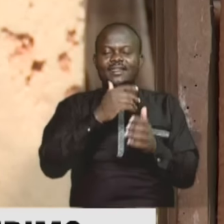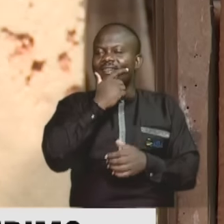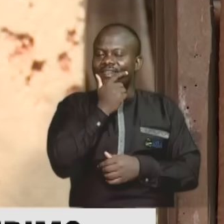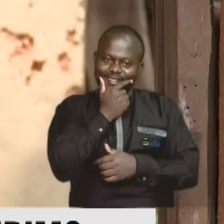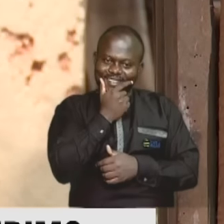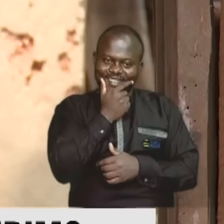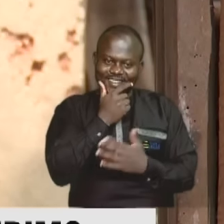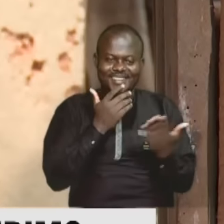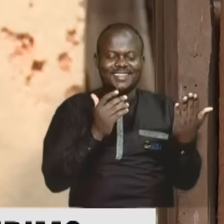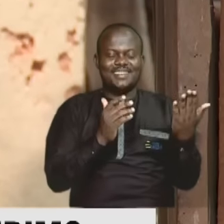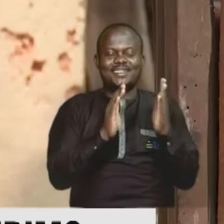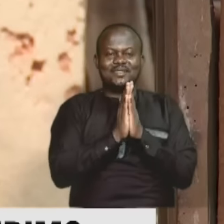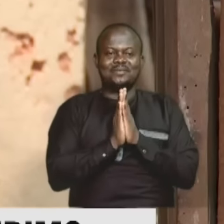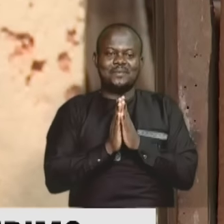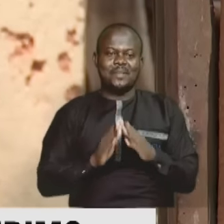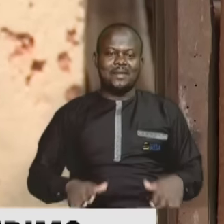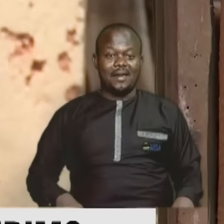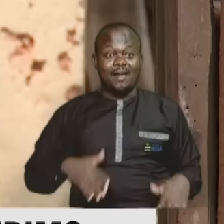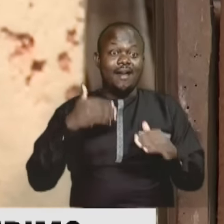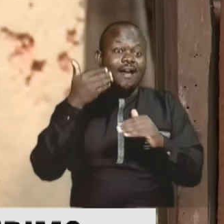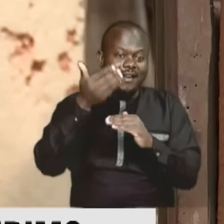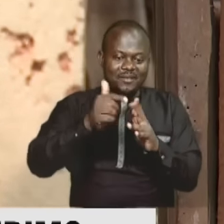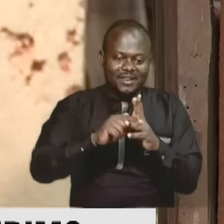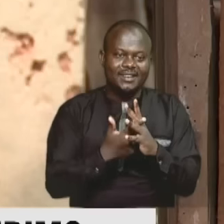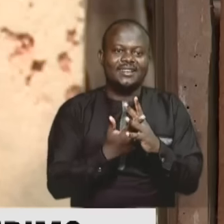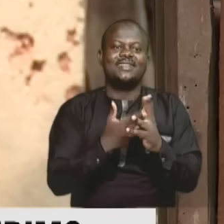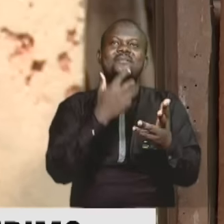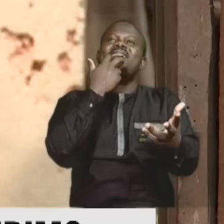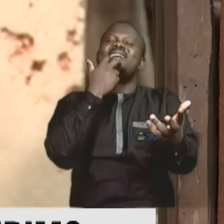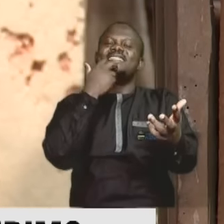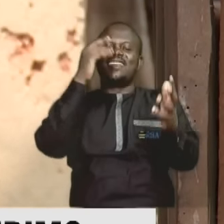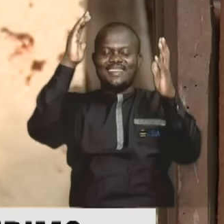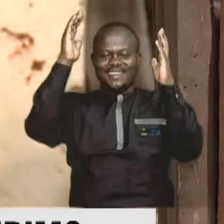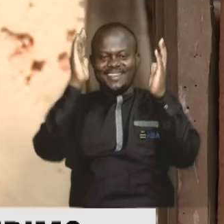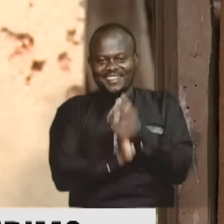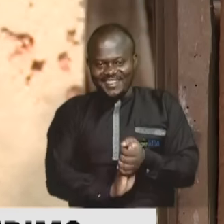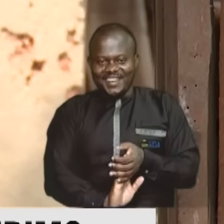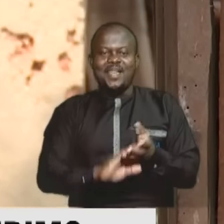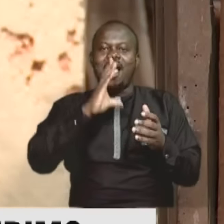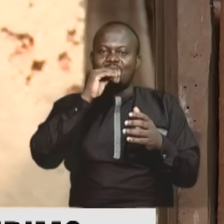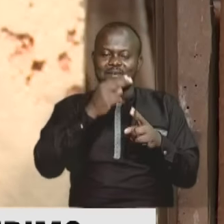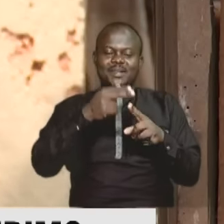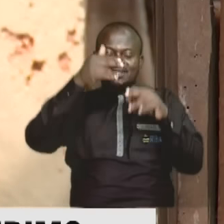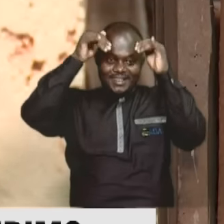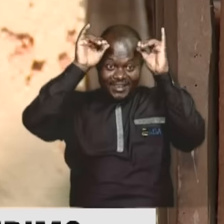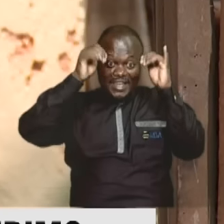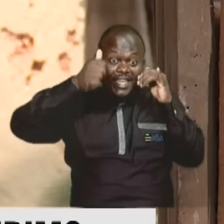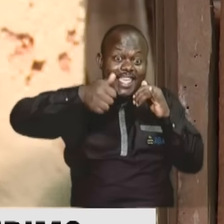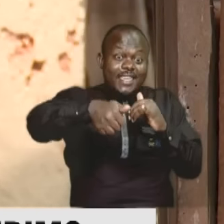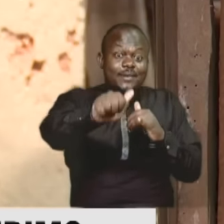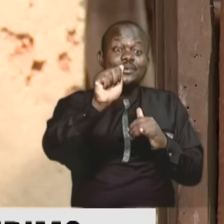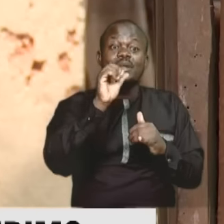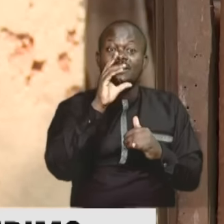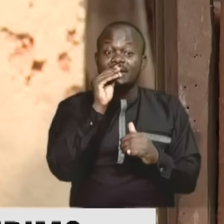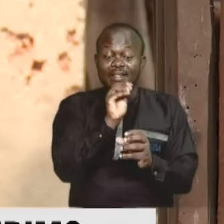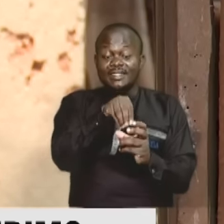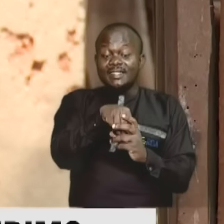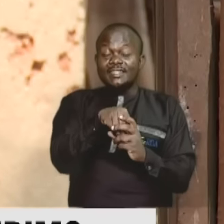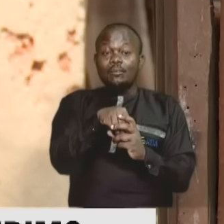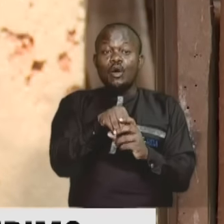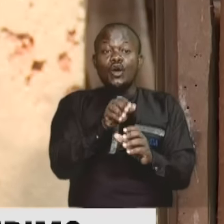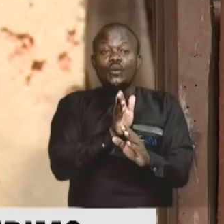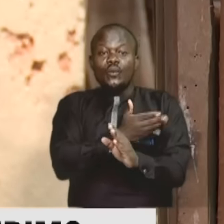Aye bambiwe ubundi rengatangira bagaseka cyane ngahita nzivuga. Ubwo icyo ni igisigo mba ntuyemo